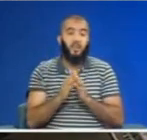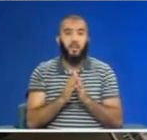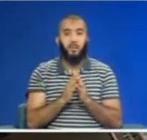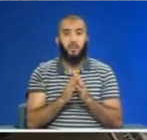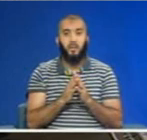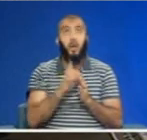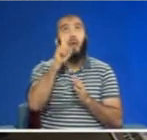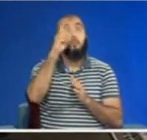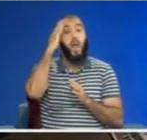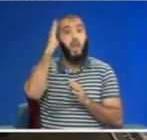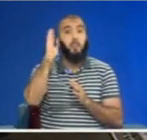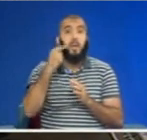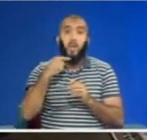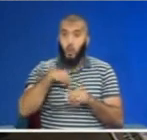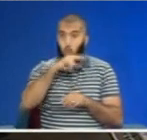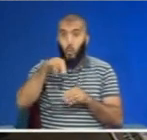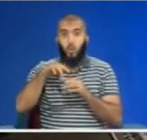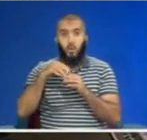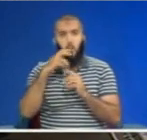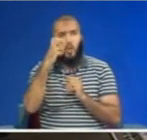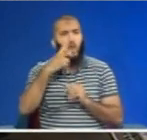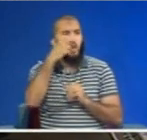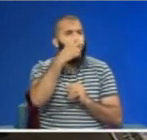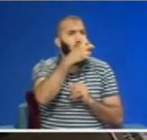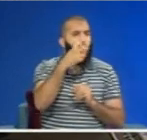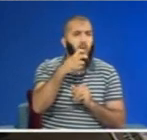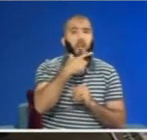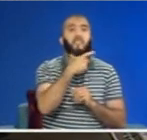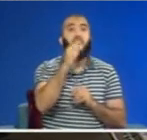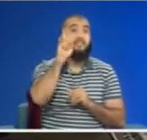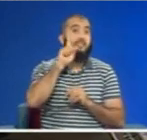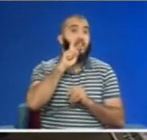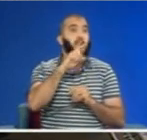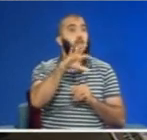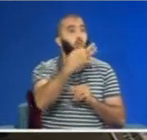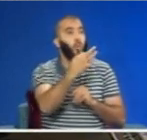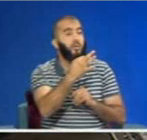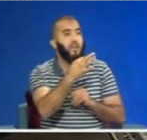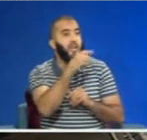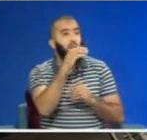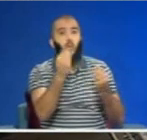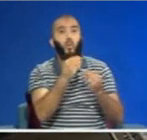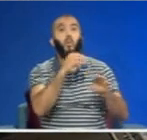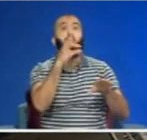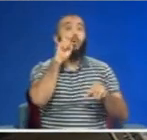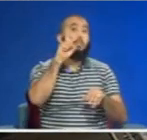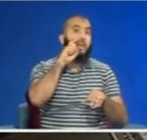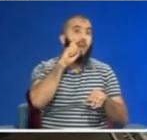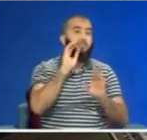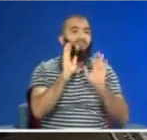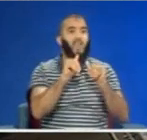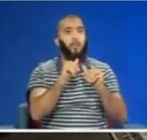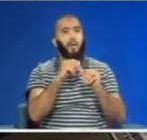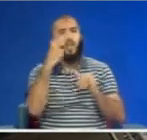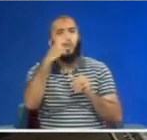الله اعلم احنا دينا له حوسنا عليها ورحنا ليها حتى السبيطار لقيناها شويه في غيبوبه شويه.